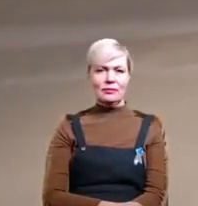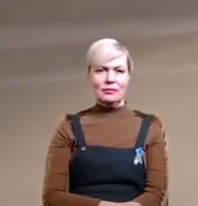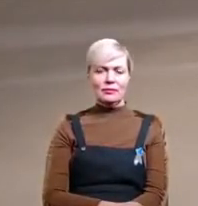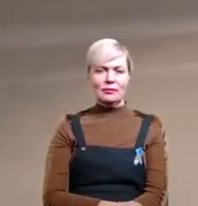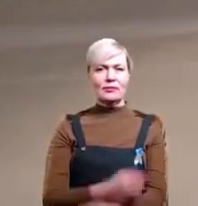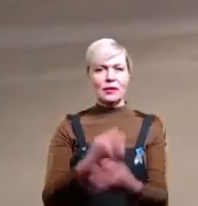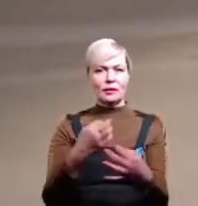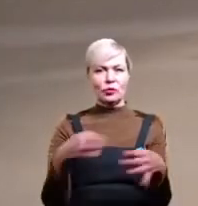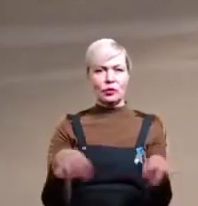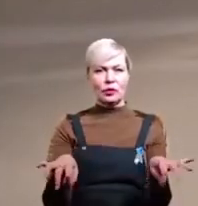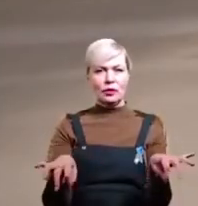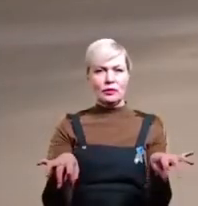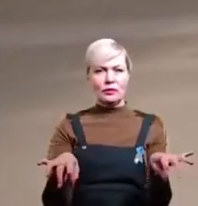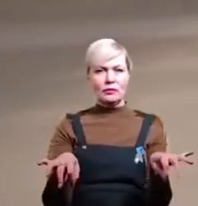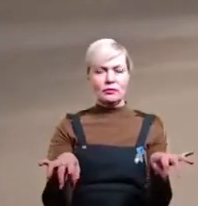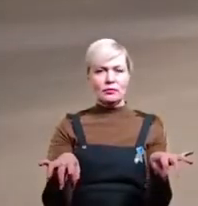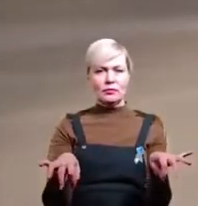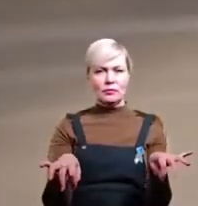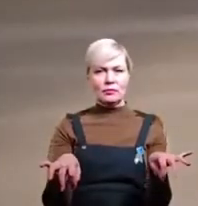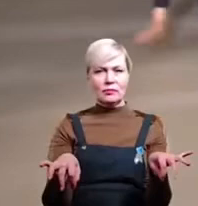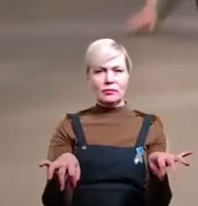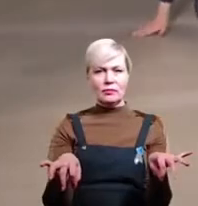Отпускай.